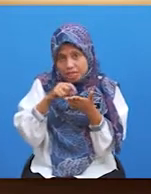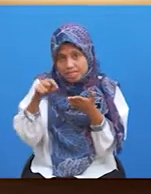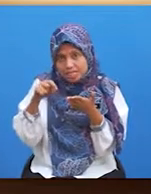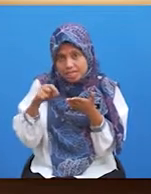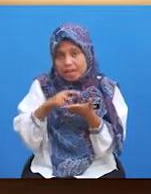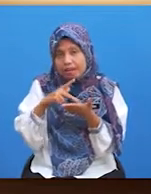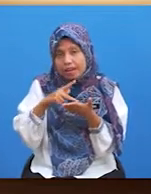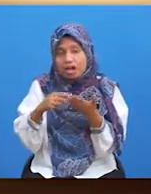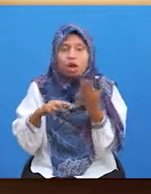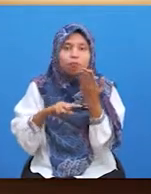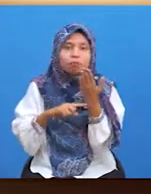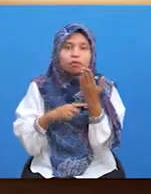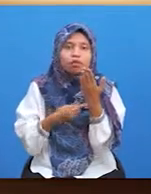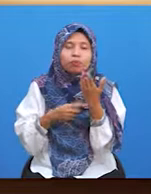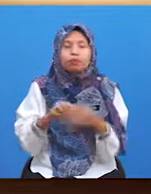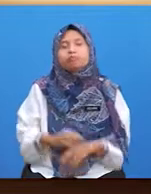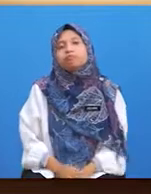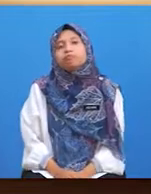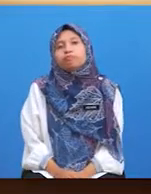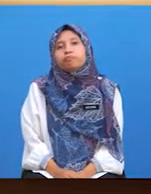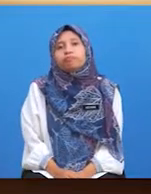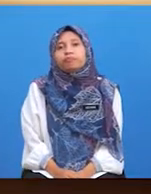dalam pendahuluan jenis ini.